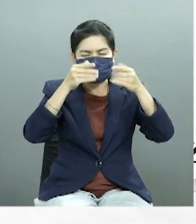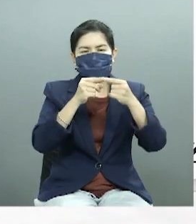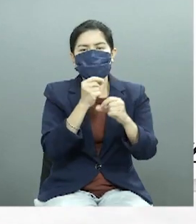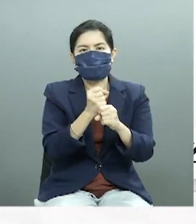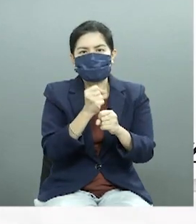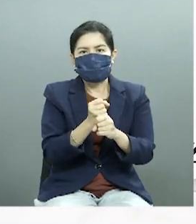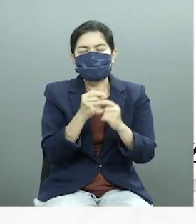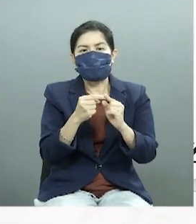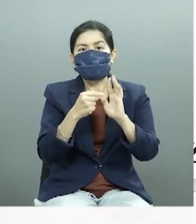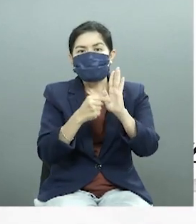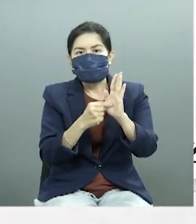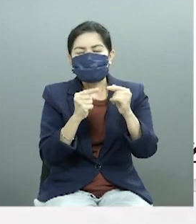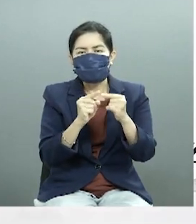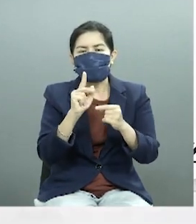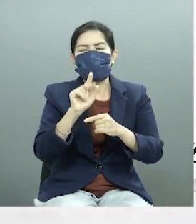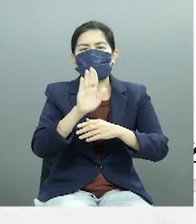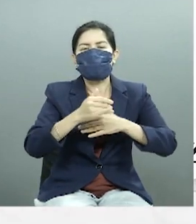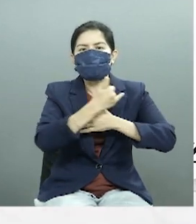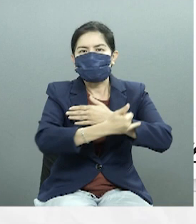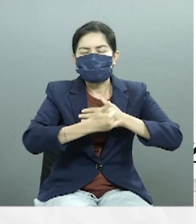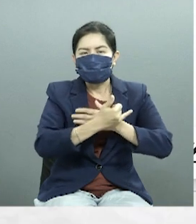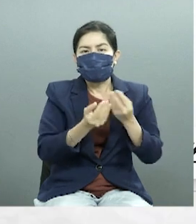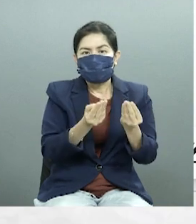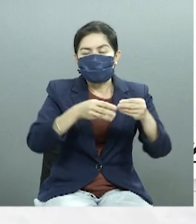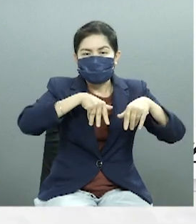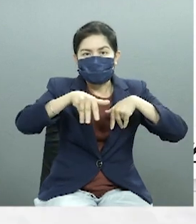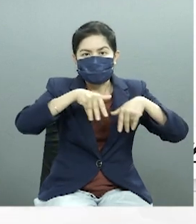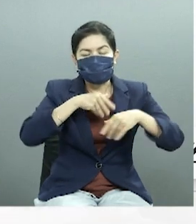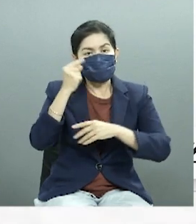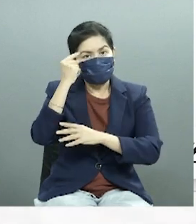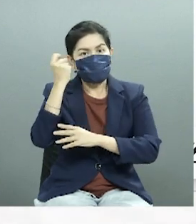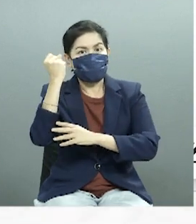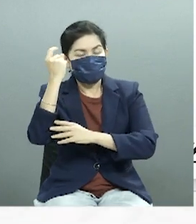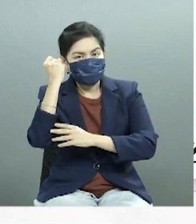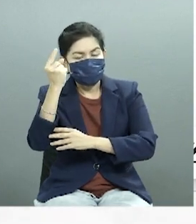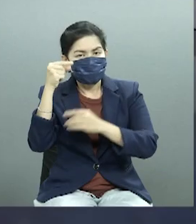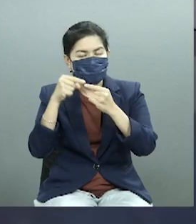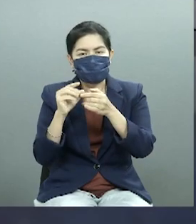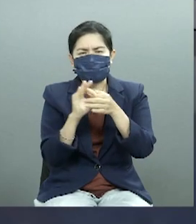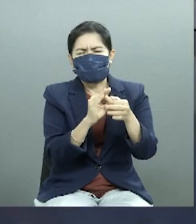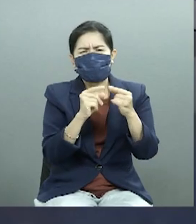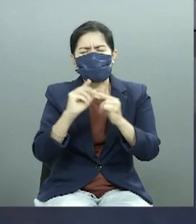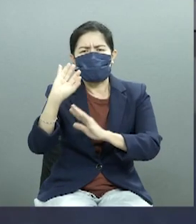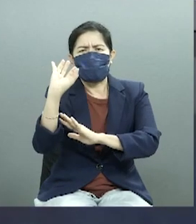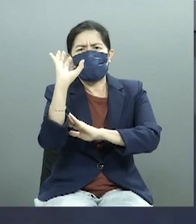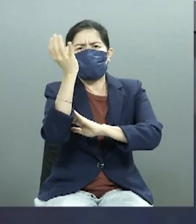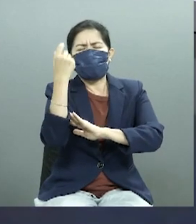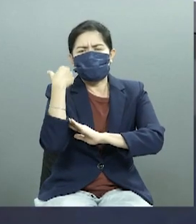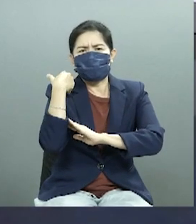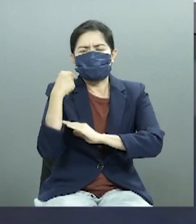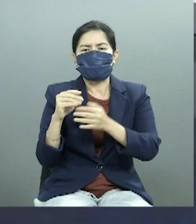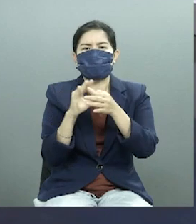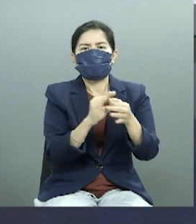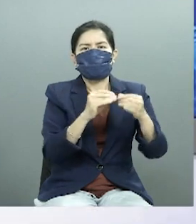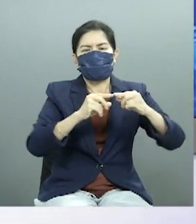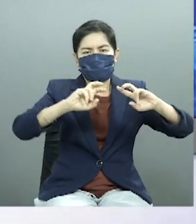เสนอข่าวสารต่างประเทศเพื่อให้คุณผู้ชมนั้นรู้เท่าทันสถานการณ์นะคะมีความเข้าใจโลกมากขึ้นโดยเฉพาะอย่างยิ่งเรื่องการระบาดของโ